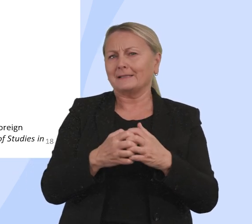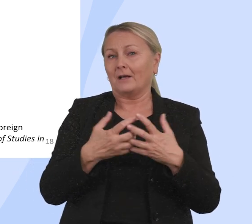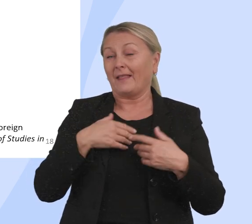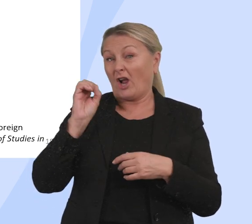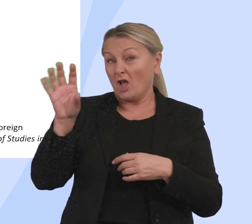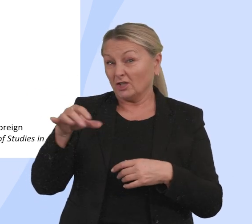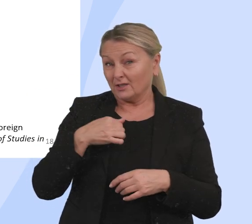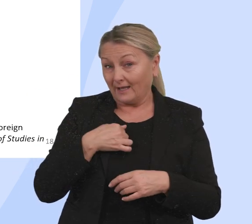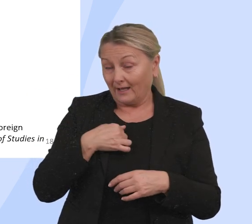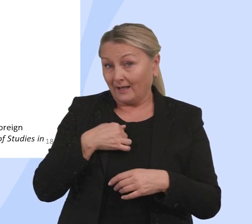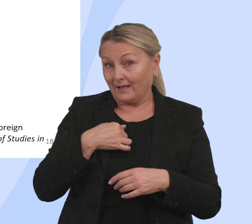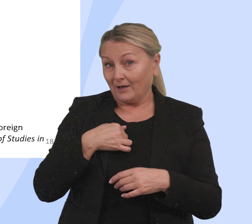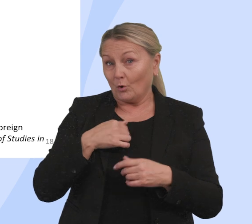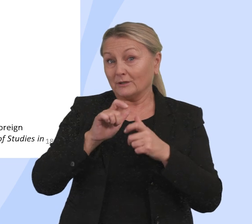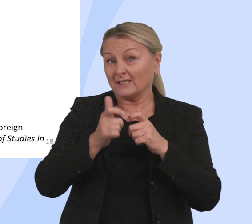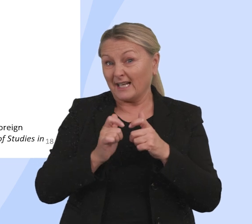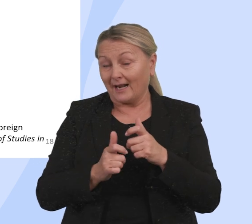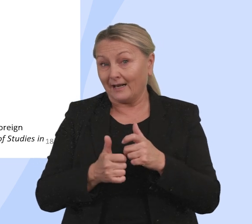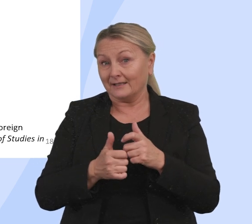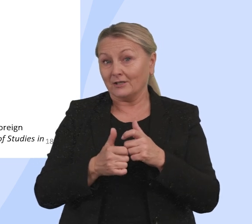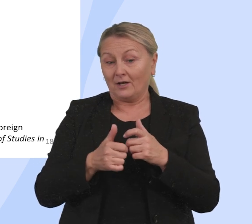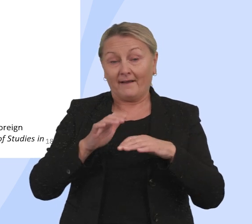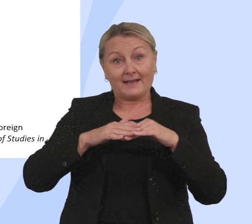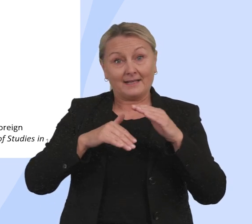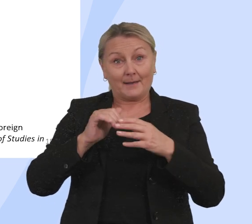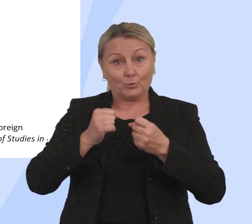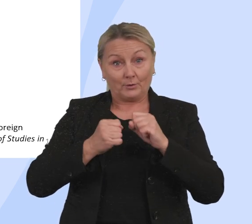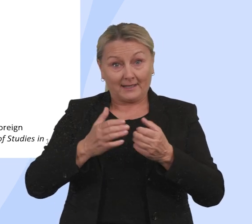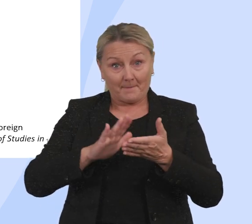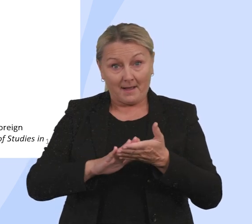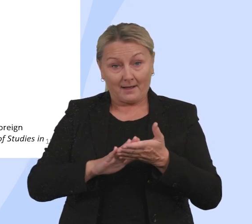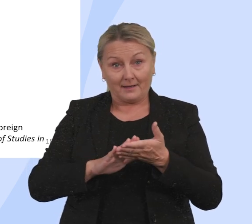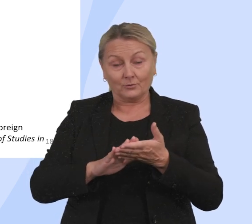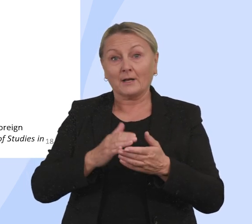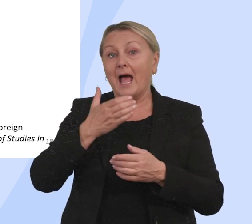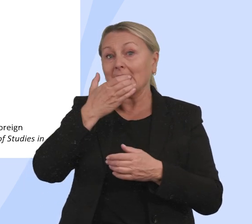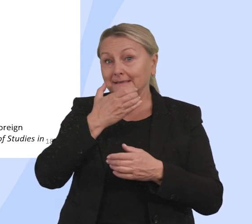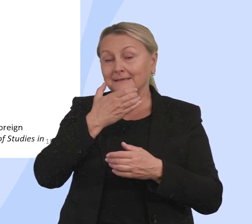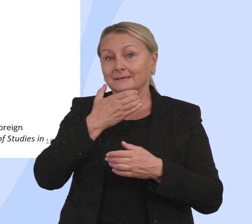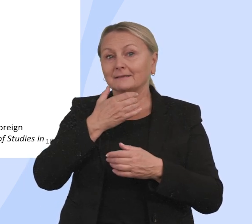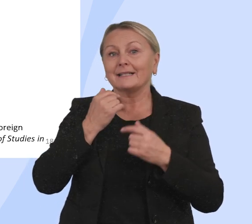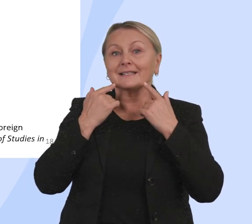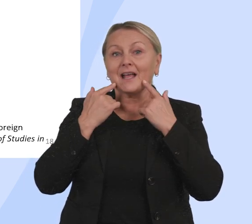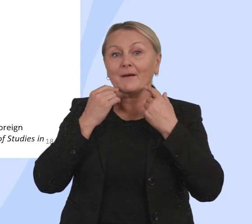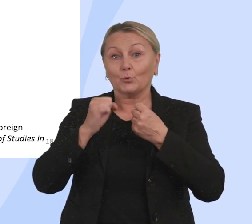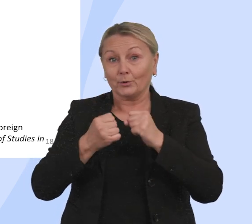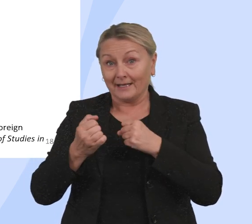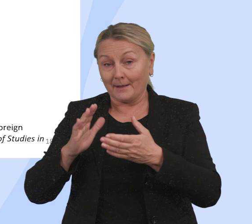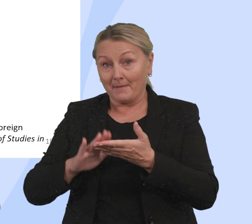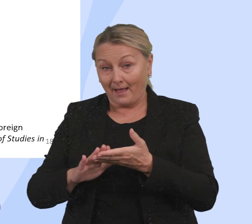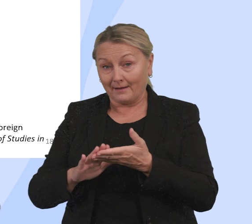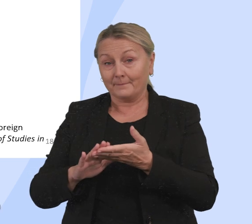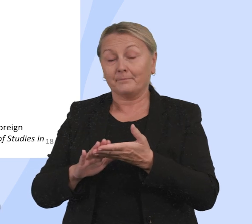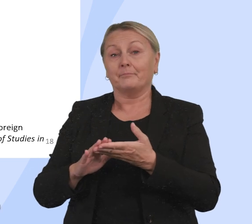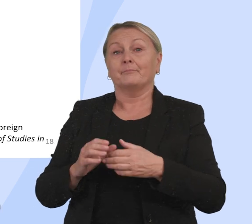skrælles, så har jeg fingermotorikken med. Når jeg bider i den, så har jeg kæbemotorikken med.